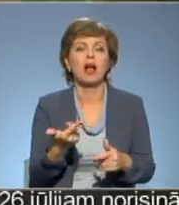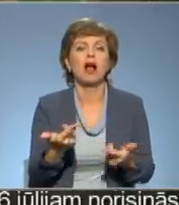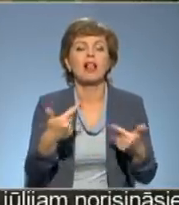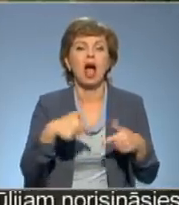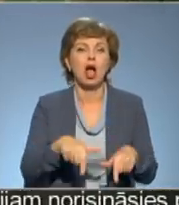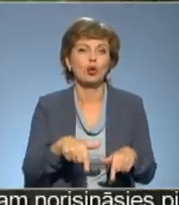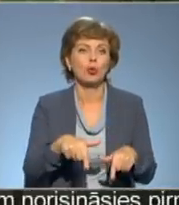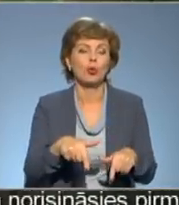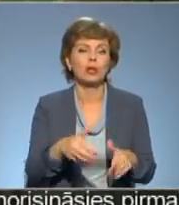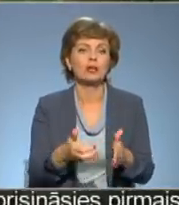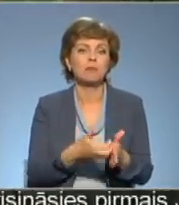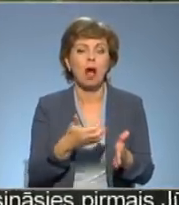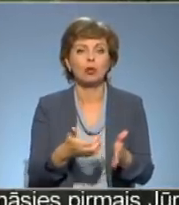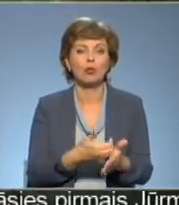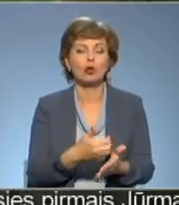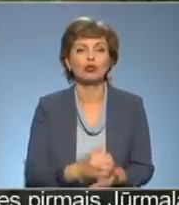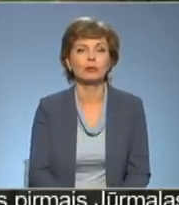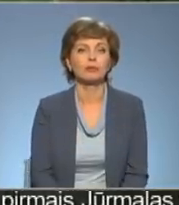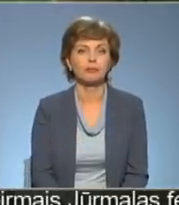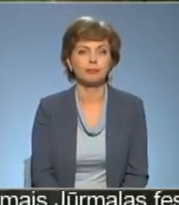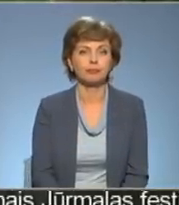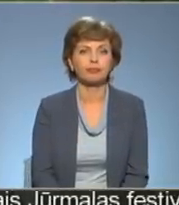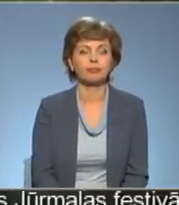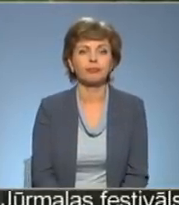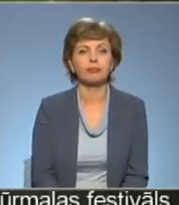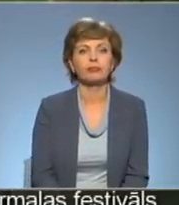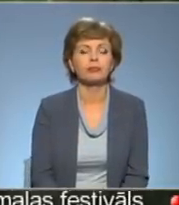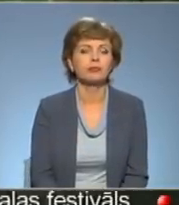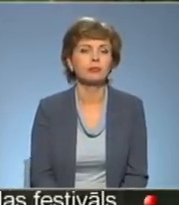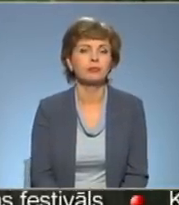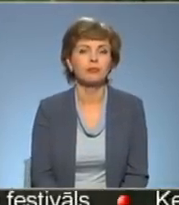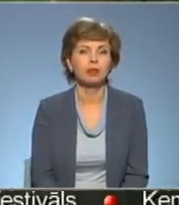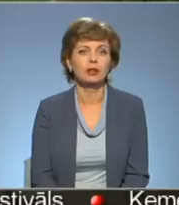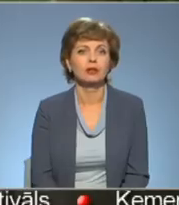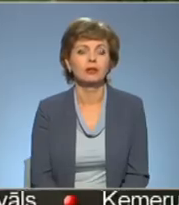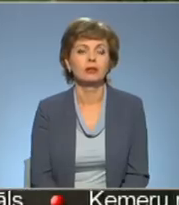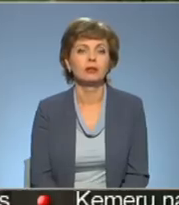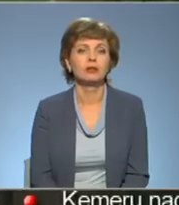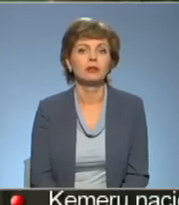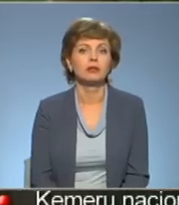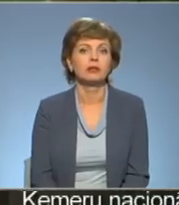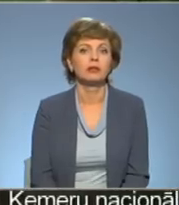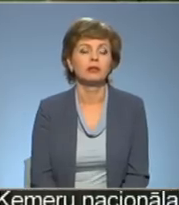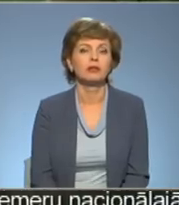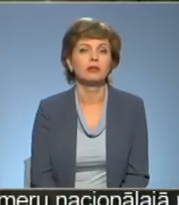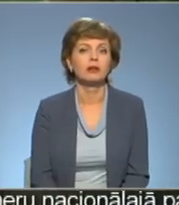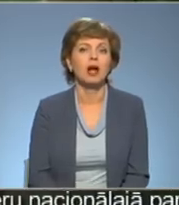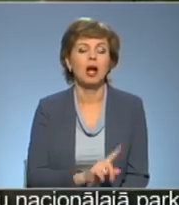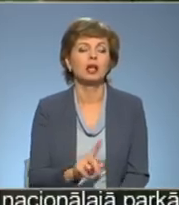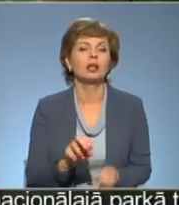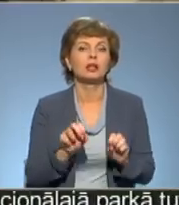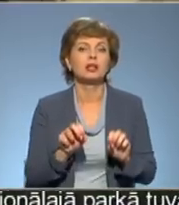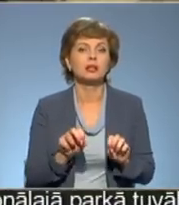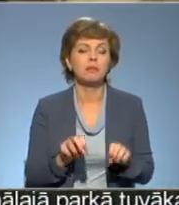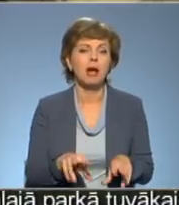stāvēt? Ozoldi iedoja kāds ļaus taisīt. Tik daudz nevienam nav naudu. Vienīgais? Nu, nezinu. Tagad jau speciāli taisa no